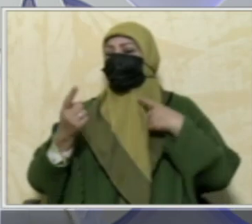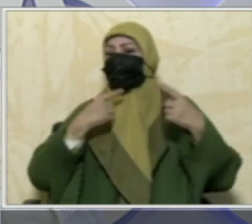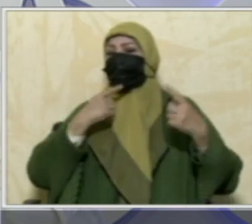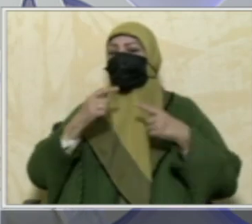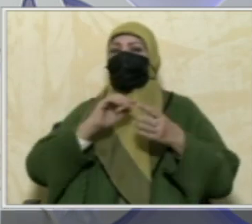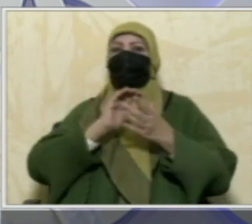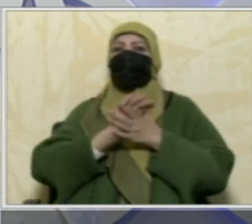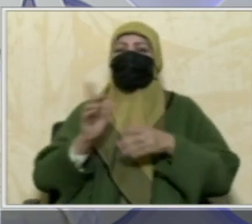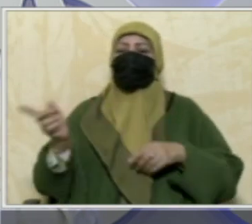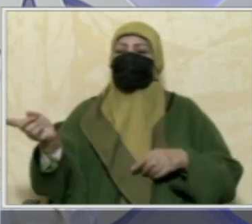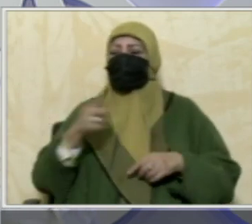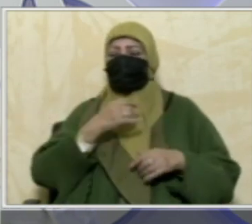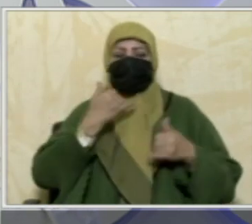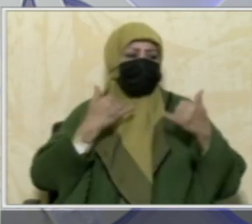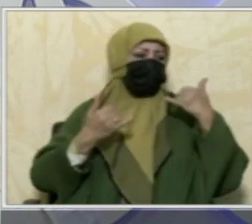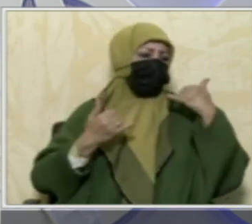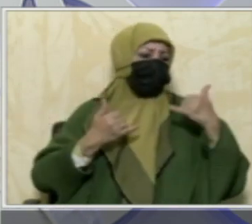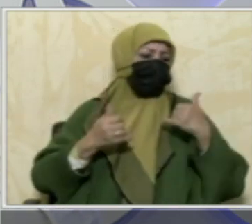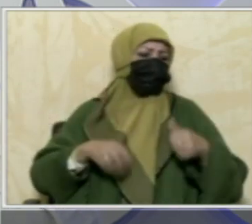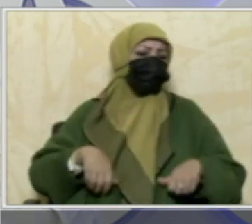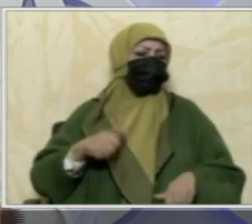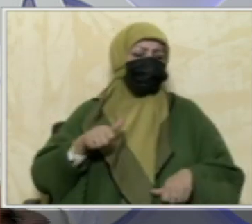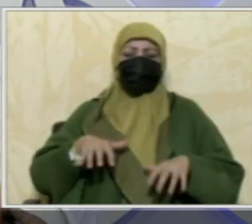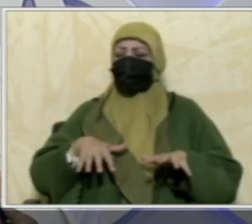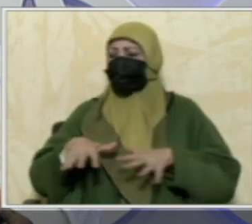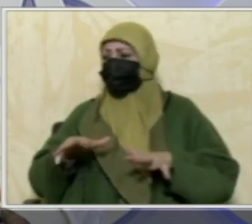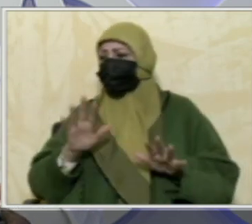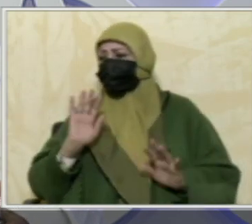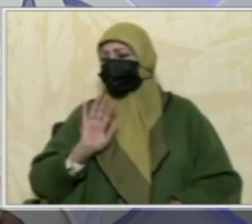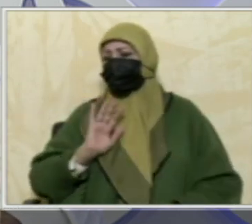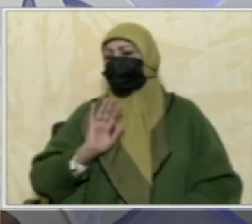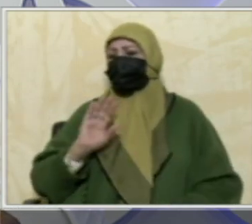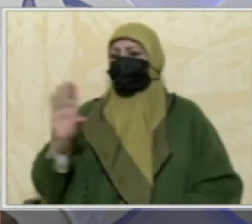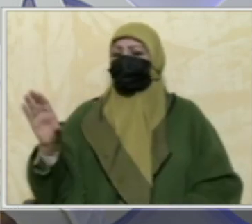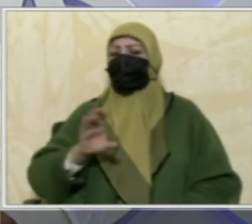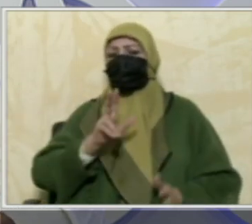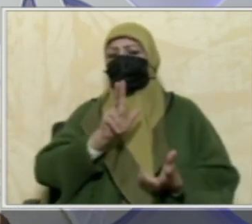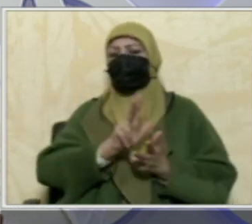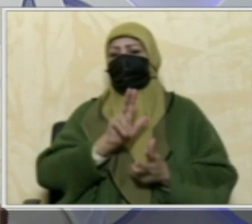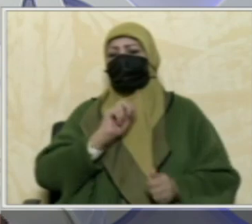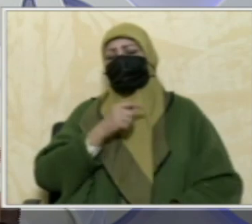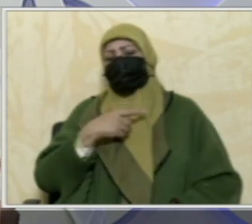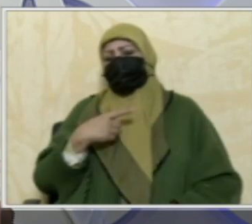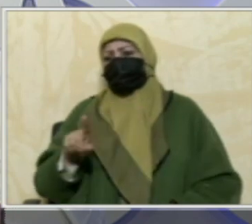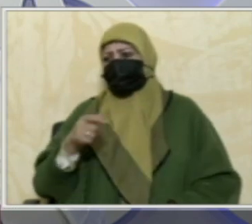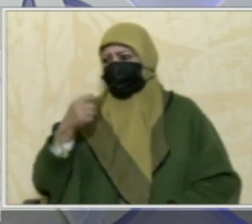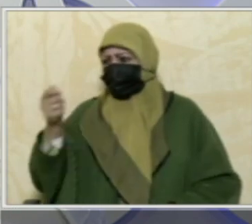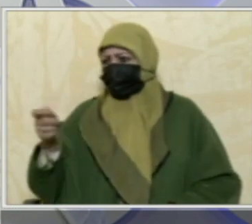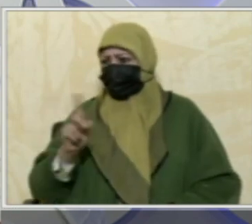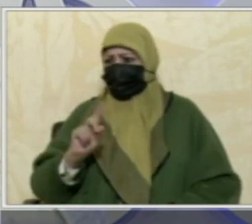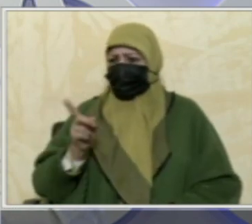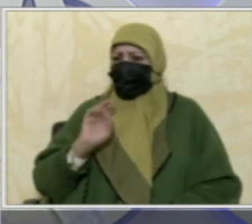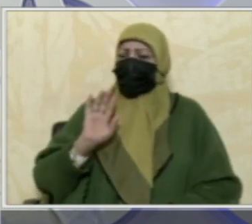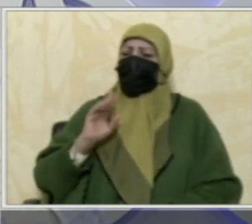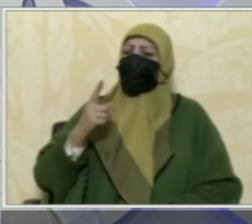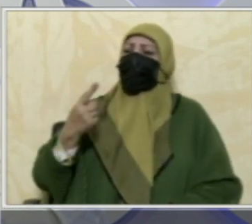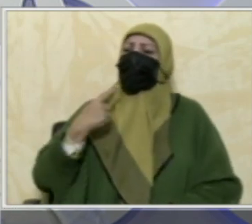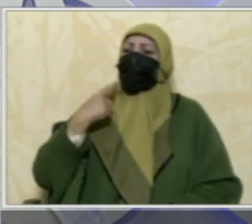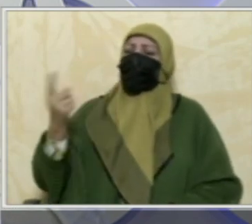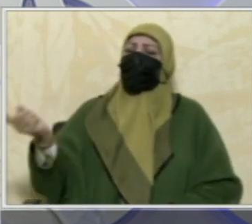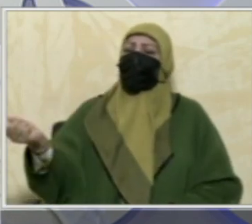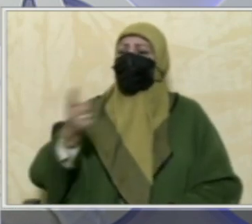كلملك صديقه وقال لك هنا مرتباتك جاهزه فهذا لا يجوز له اخذ يعني مقابل على هذا الامر